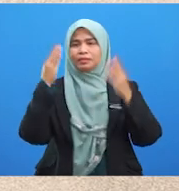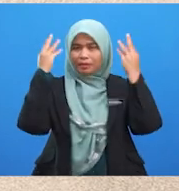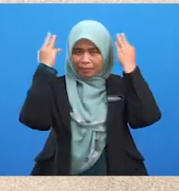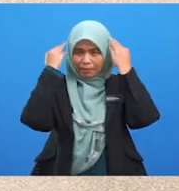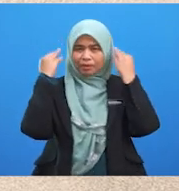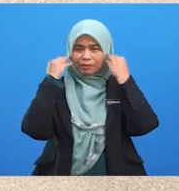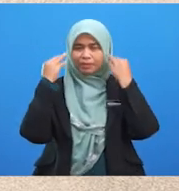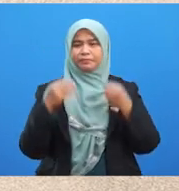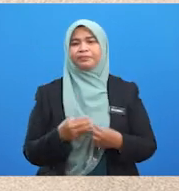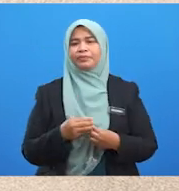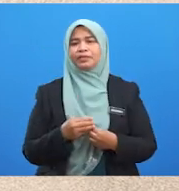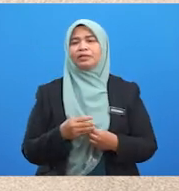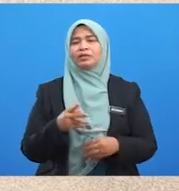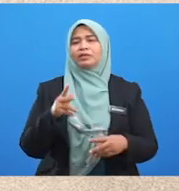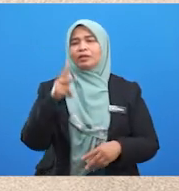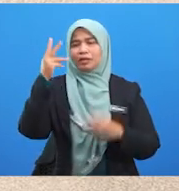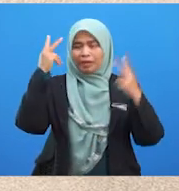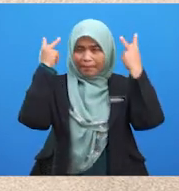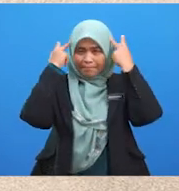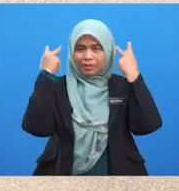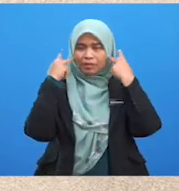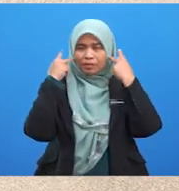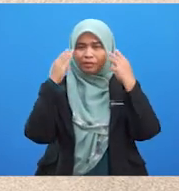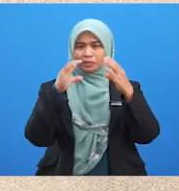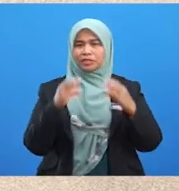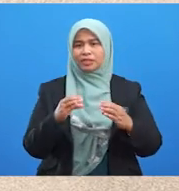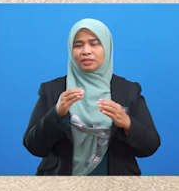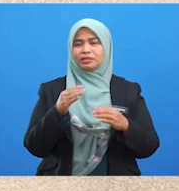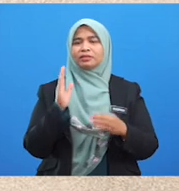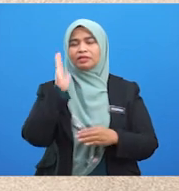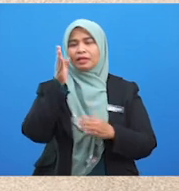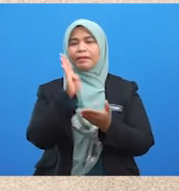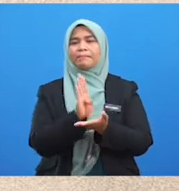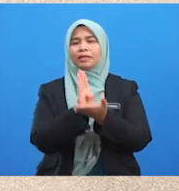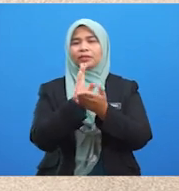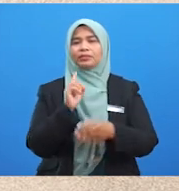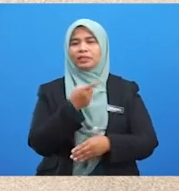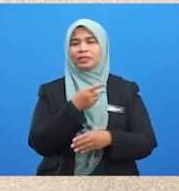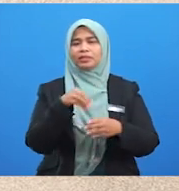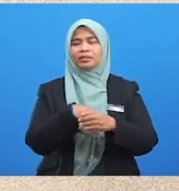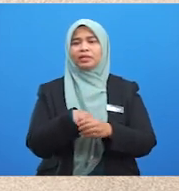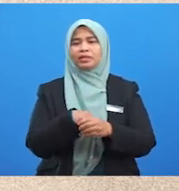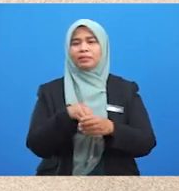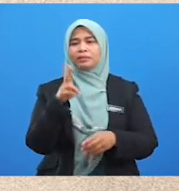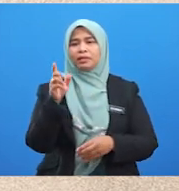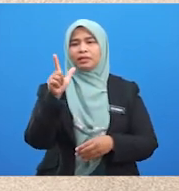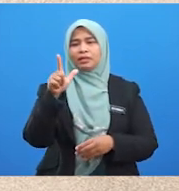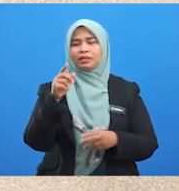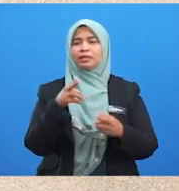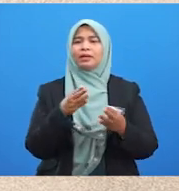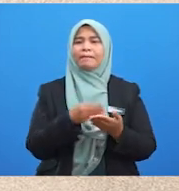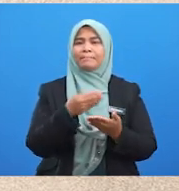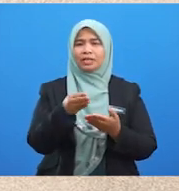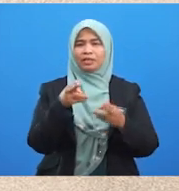Manakala peguam cara membantu kita dalam hal-hal membeli rumah atau